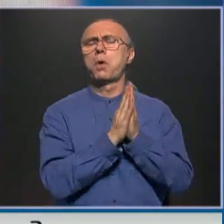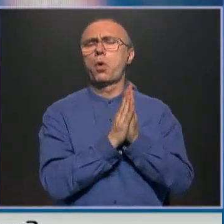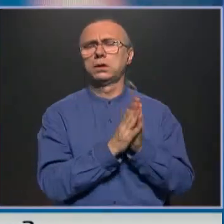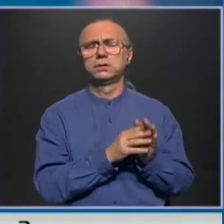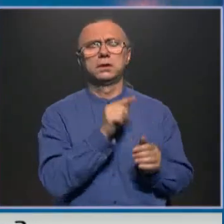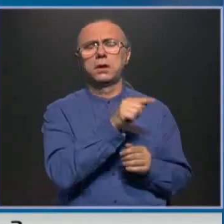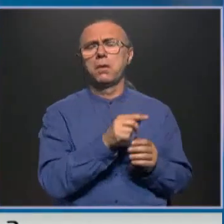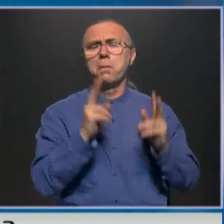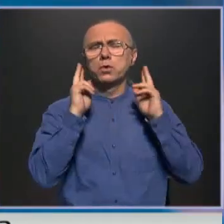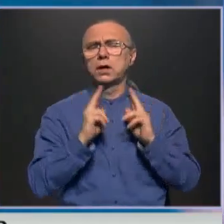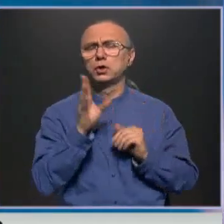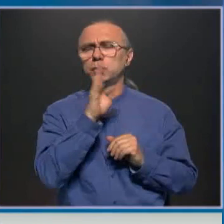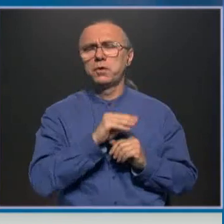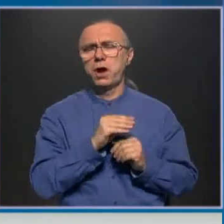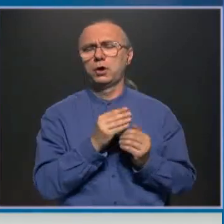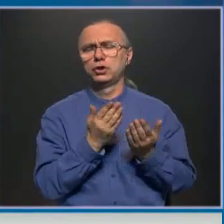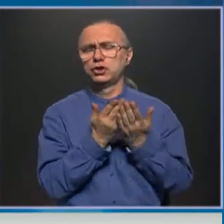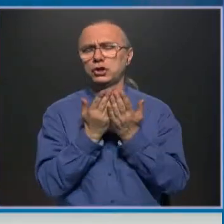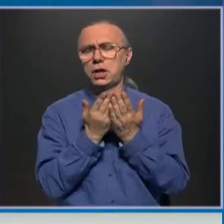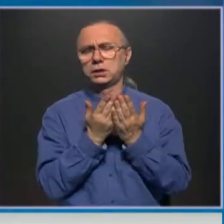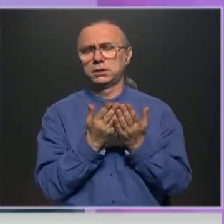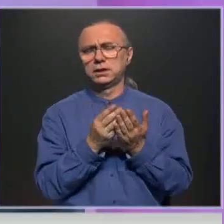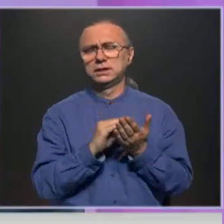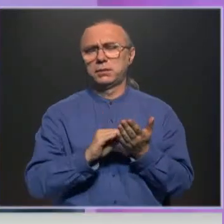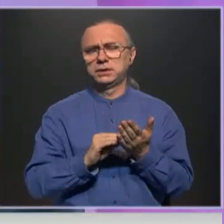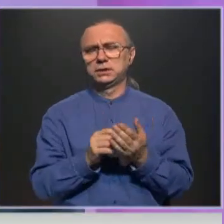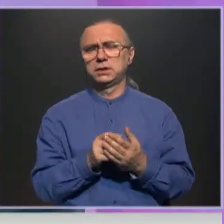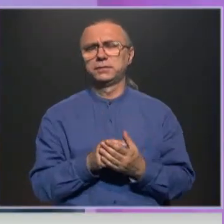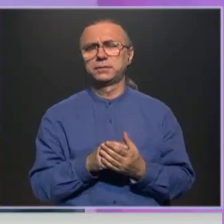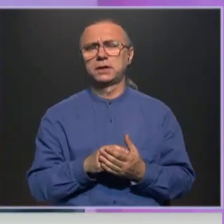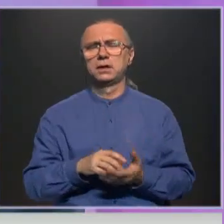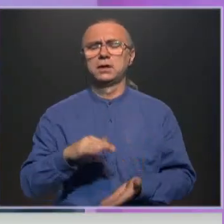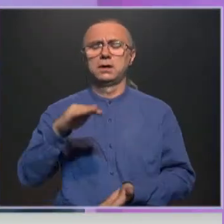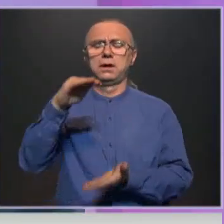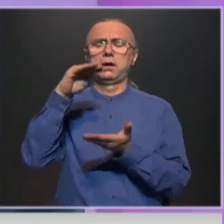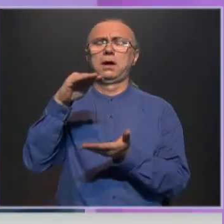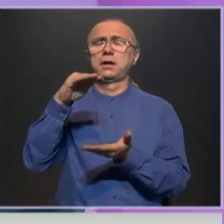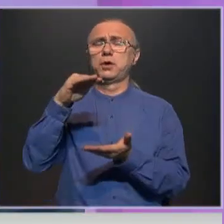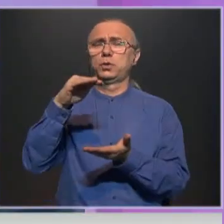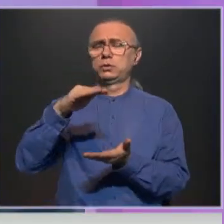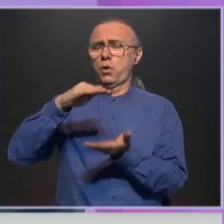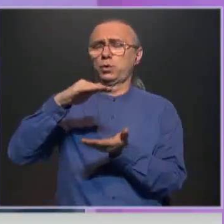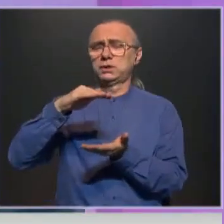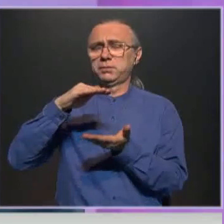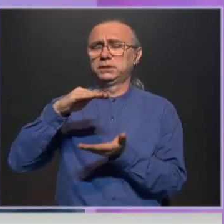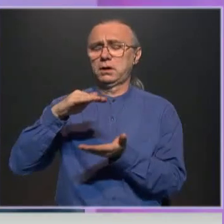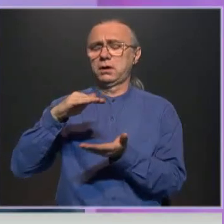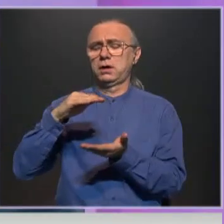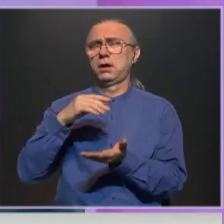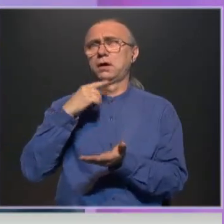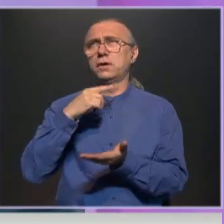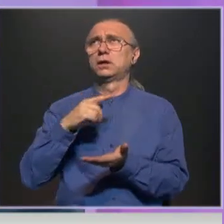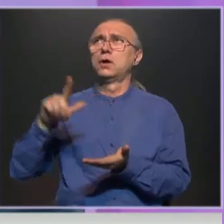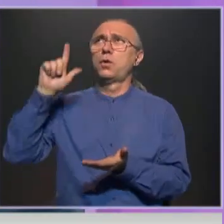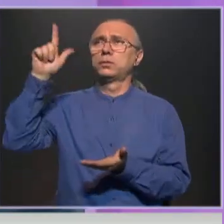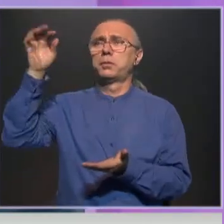успевают эти записки читать, они сразу так горы берут, так посмотрели на них, ой, Господи, помяни всех вот здесь, кто написал нам в электронном виде, и всех,